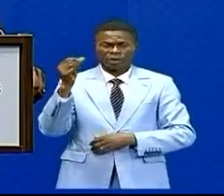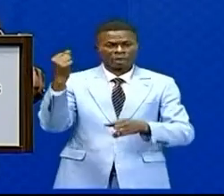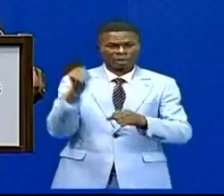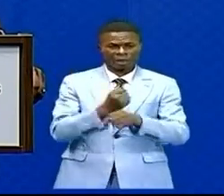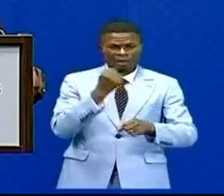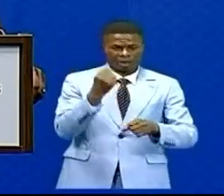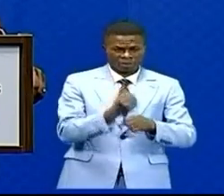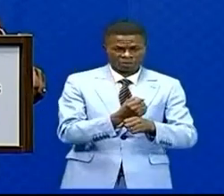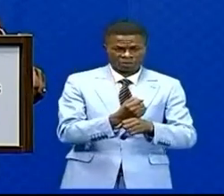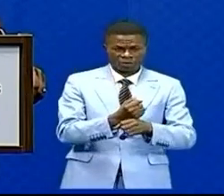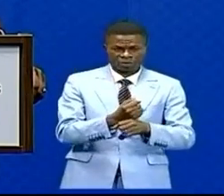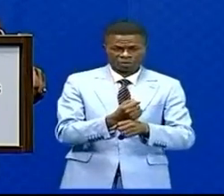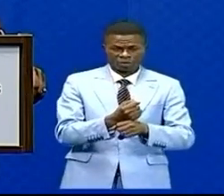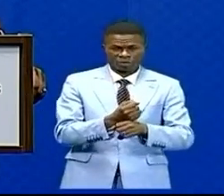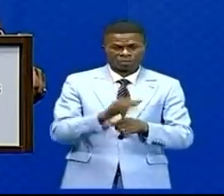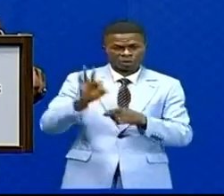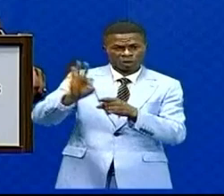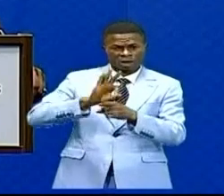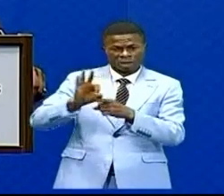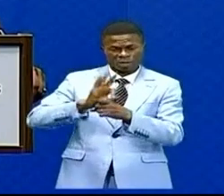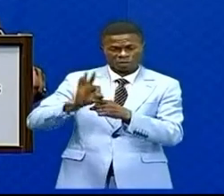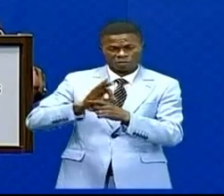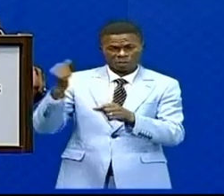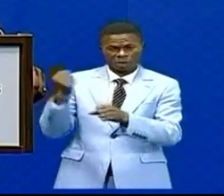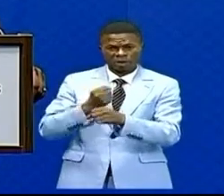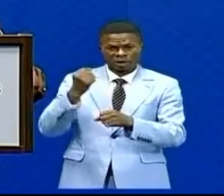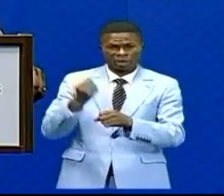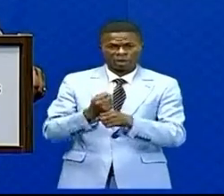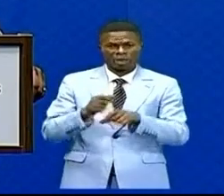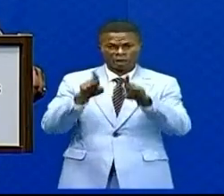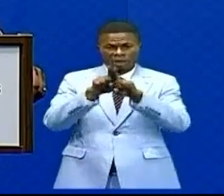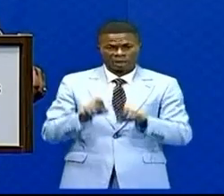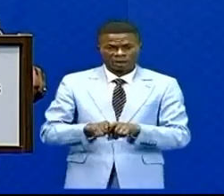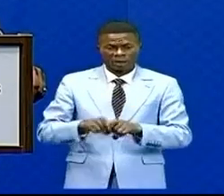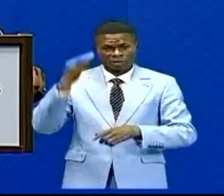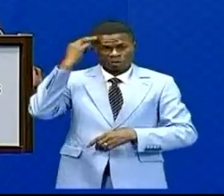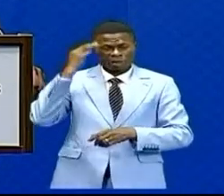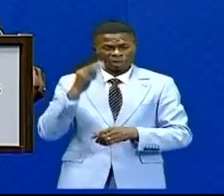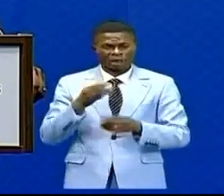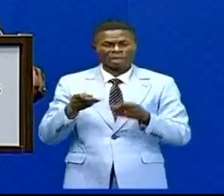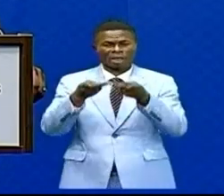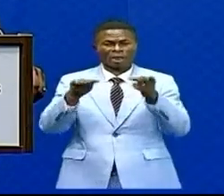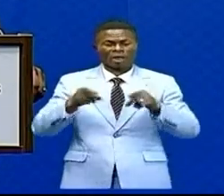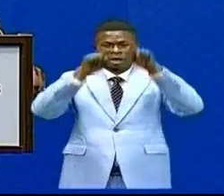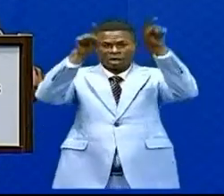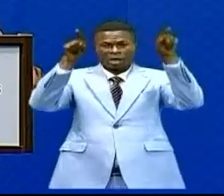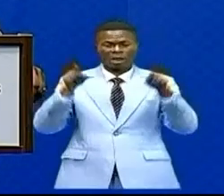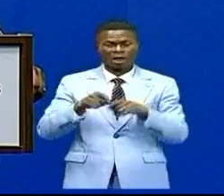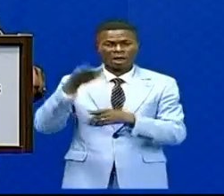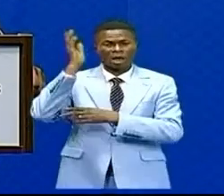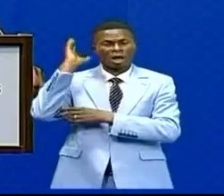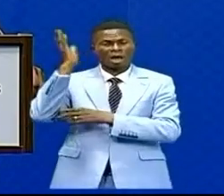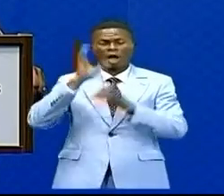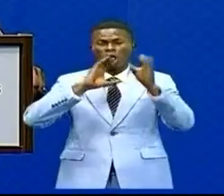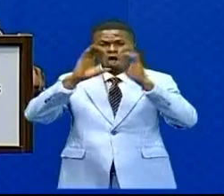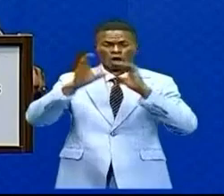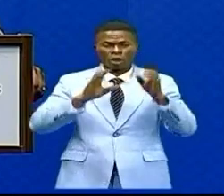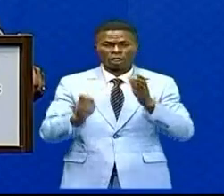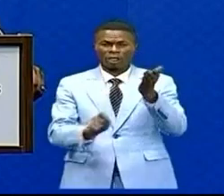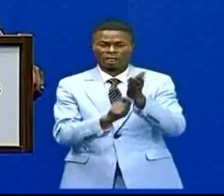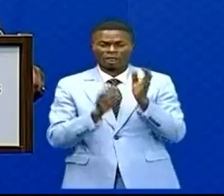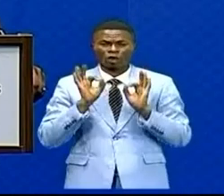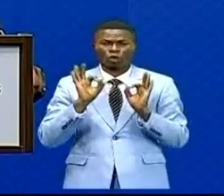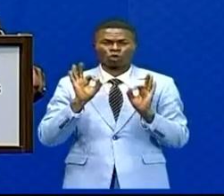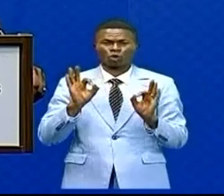travail, de la formation professionnelle et celui des postes, télécommunications, nouvelles